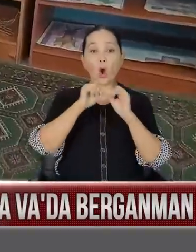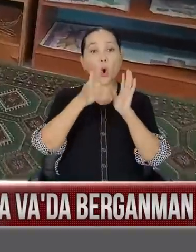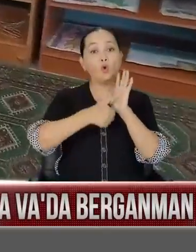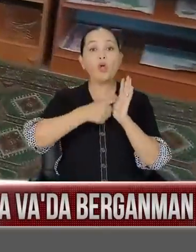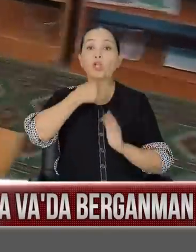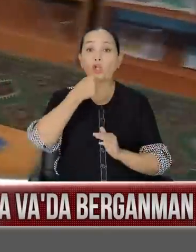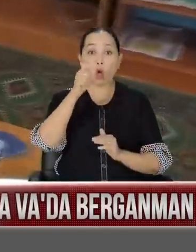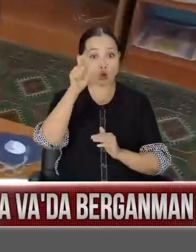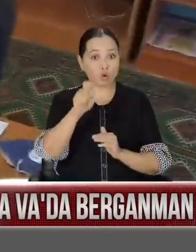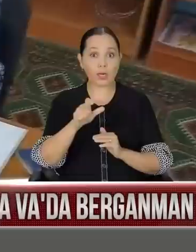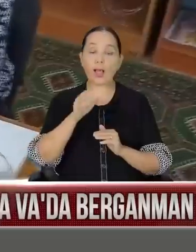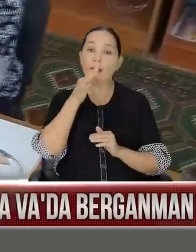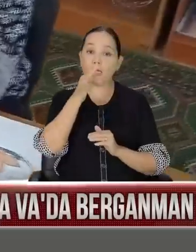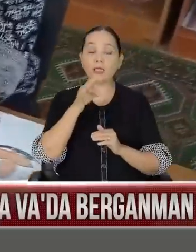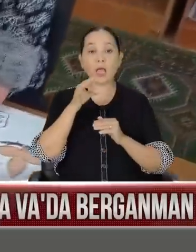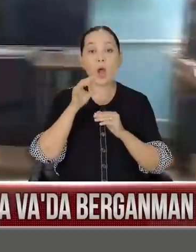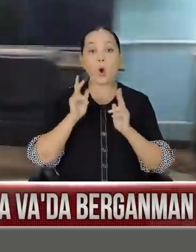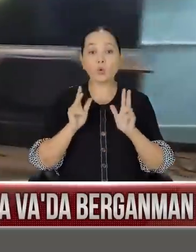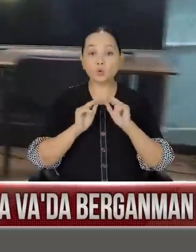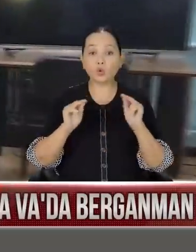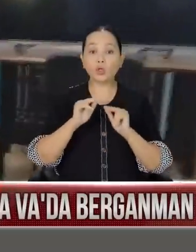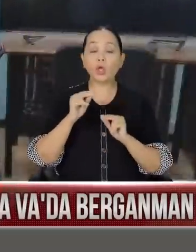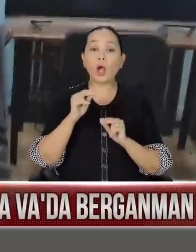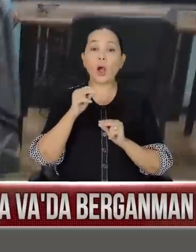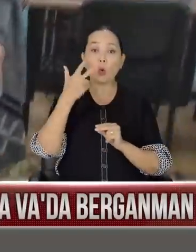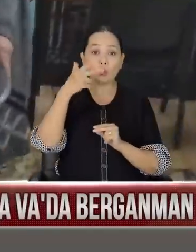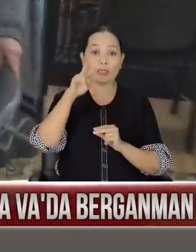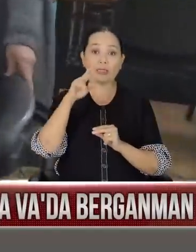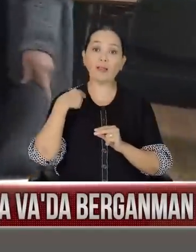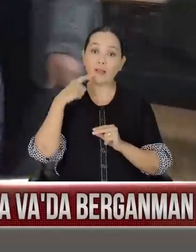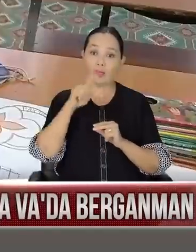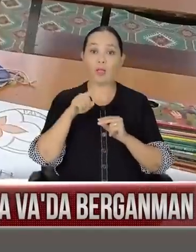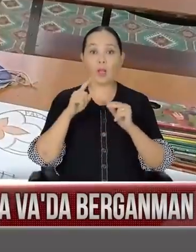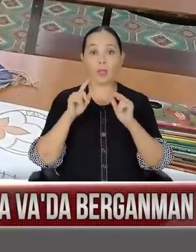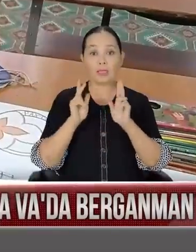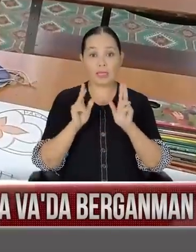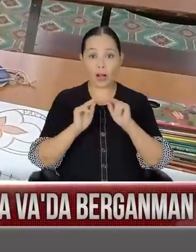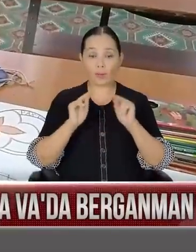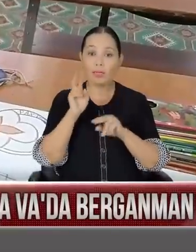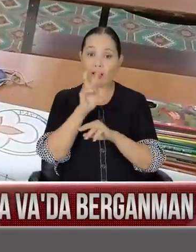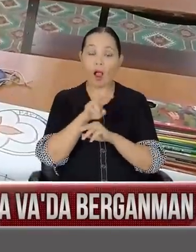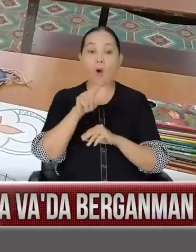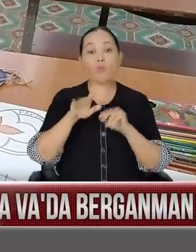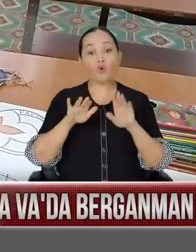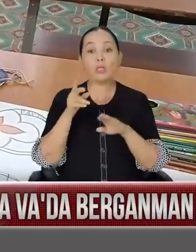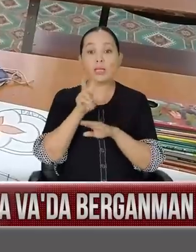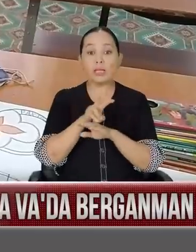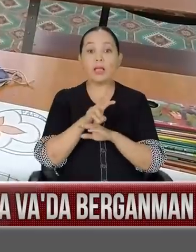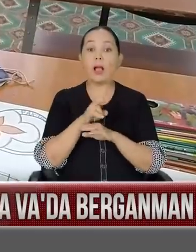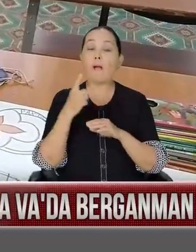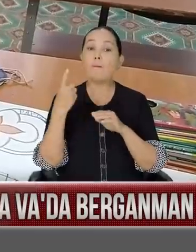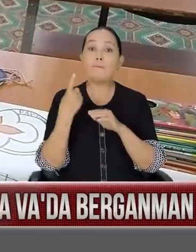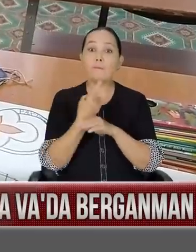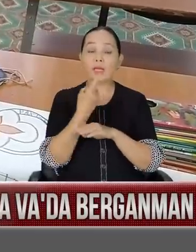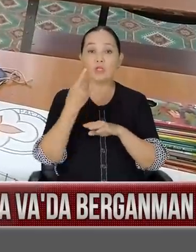yoshli qahramonimiz aytgan ustoz Buxoro shahridagi 32-chi mehribonlik uyida ta'lim beradi. Bu yerga men kelgan paytim meni